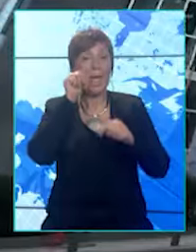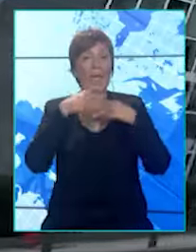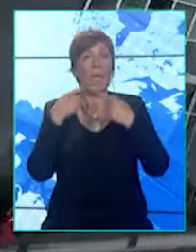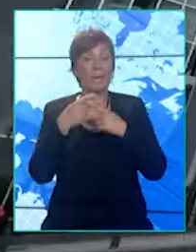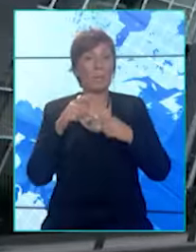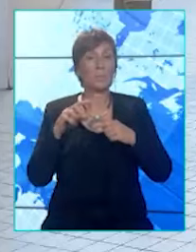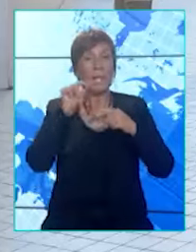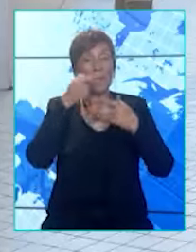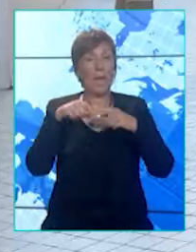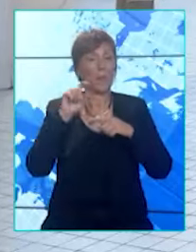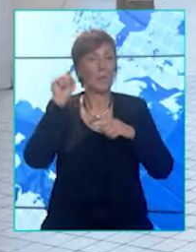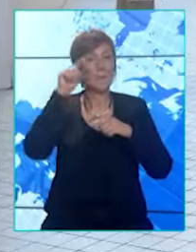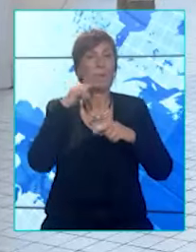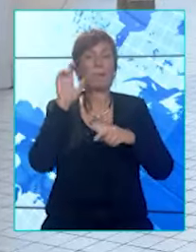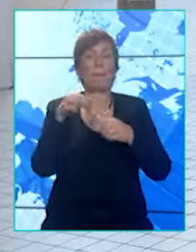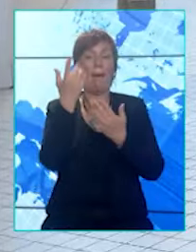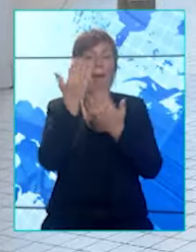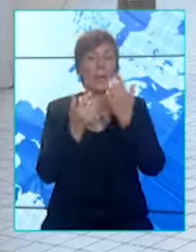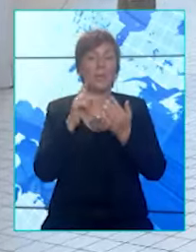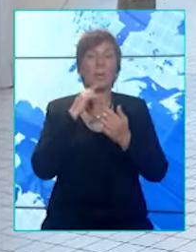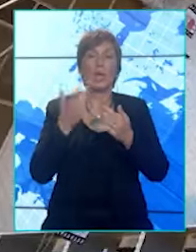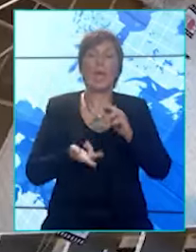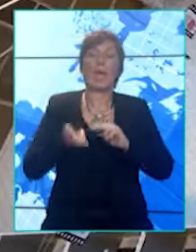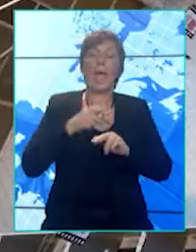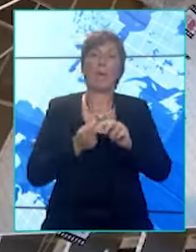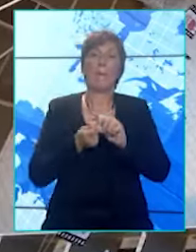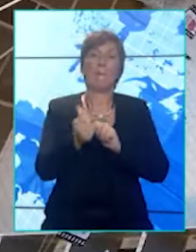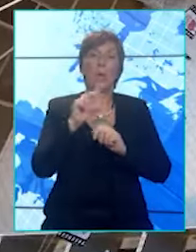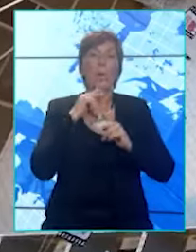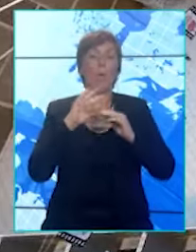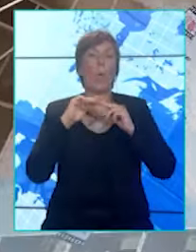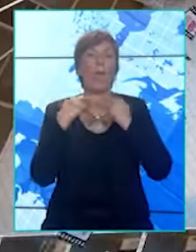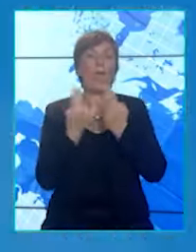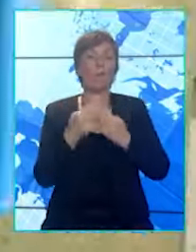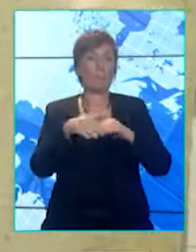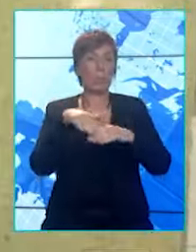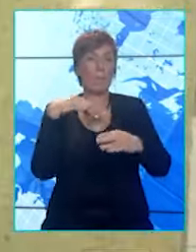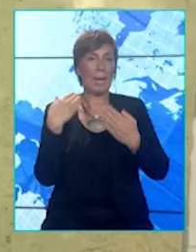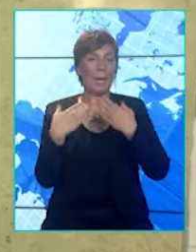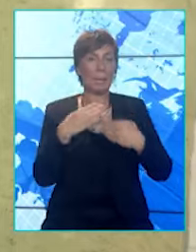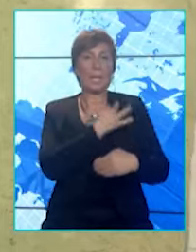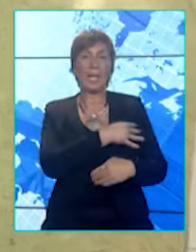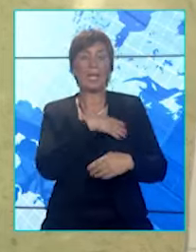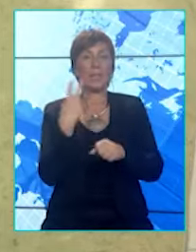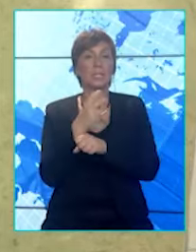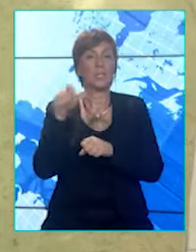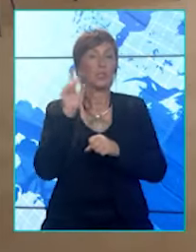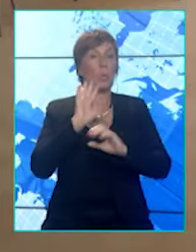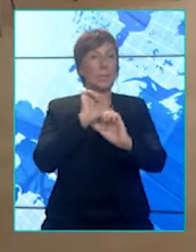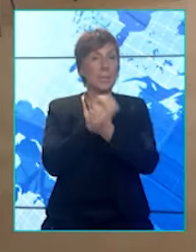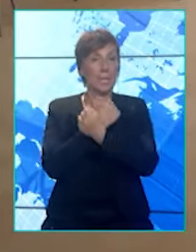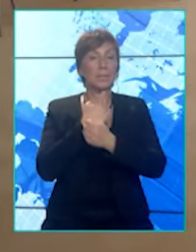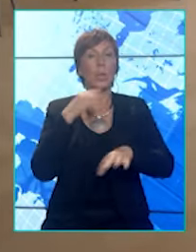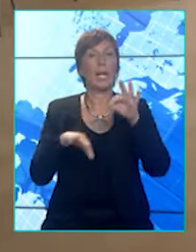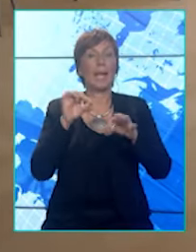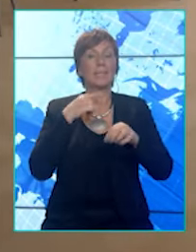Evropska narodna stranka prema izlaznim anketama ostaje najbrojnija u Evropskom parlamentu. Hrvatski državljani u Bosni i